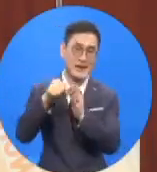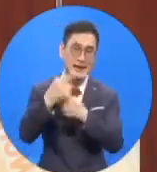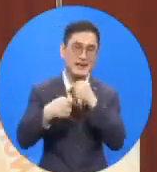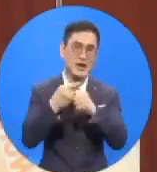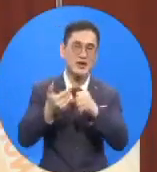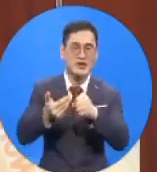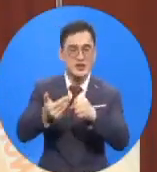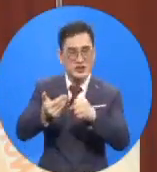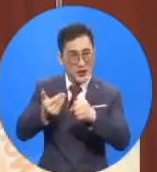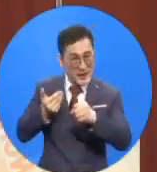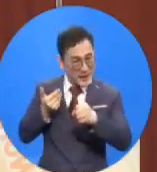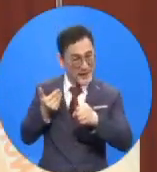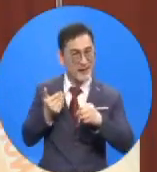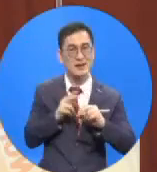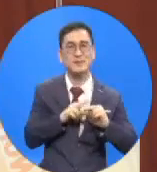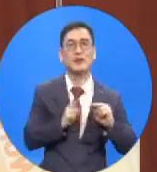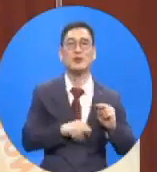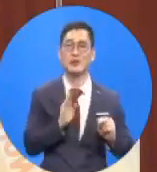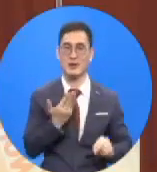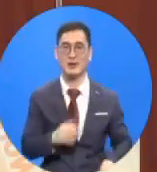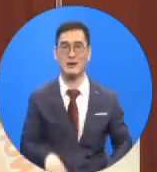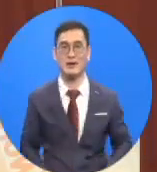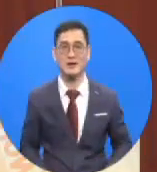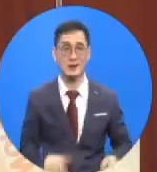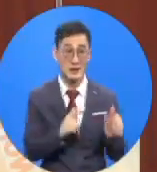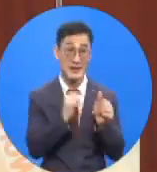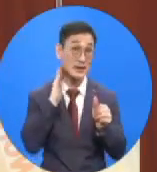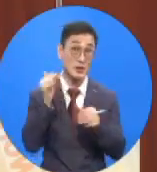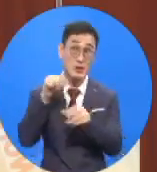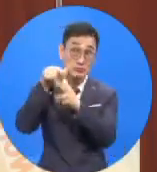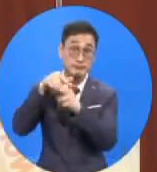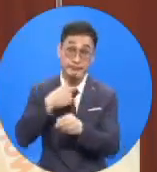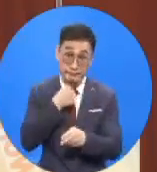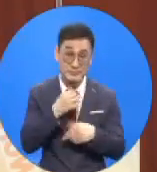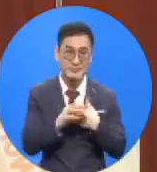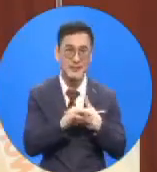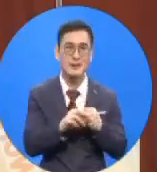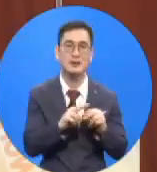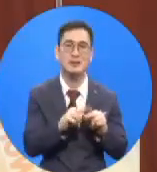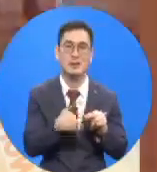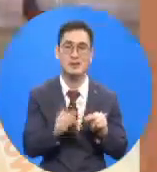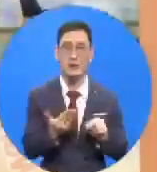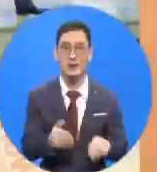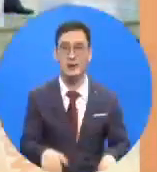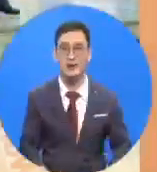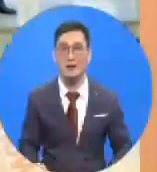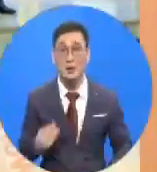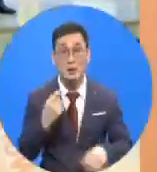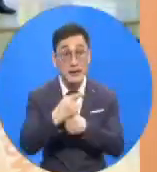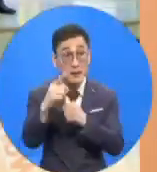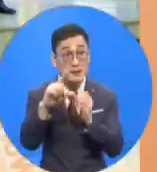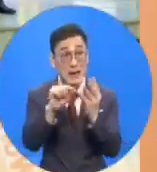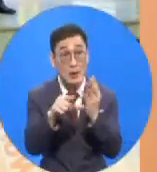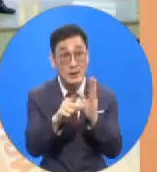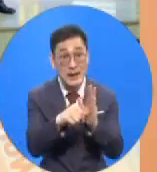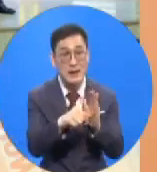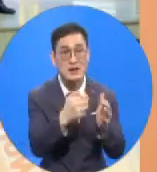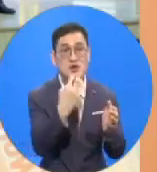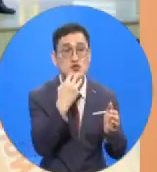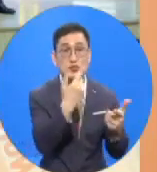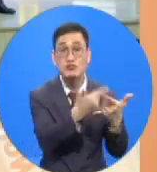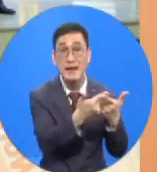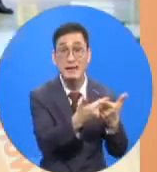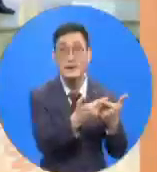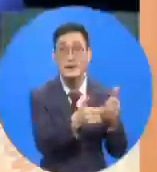일단 그만두게 되는 상황입니다 4 요 또는 4월 7일 날 지금 서울과 부산 제복을 성가 있지 않습니까 그렇다 보니 이제